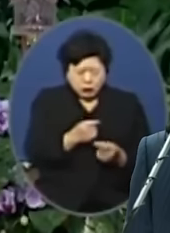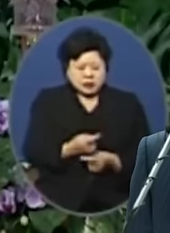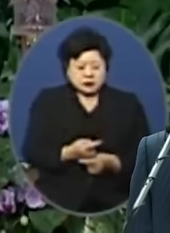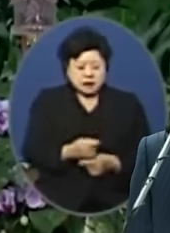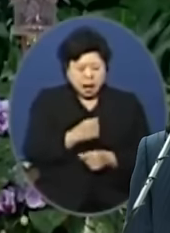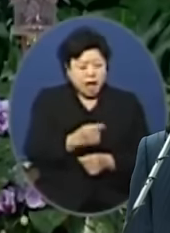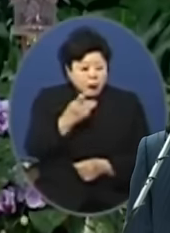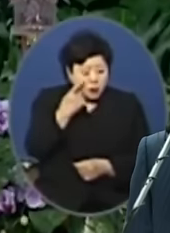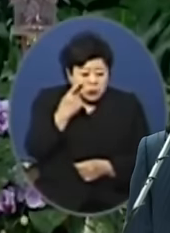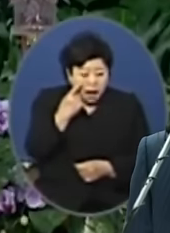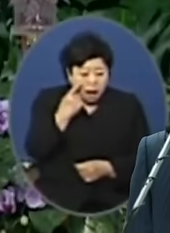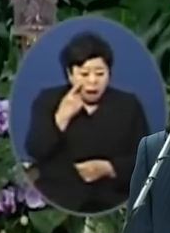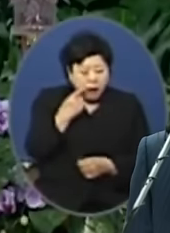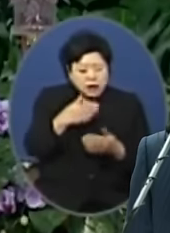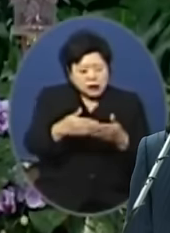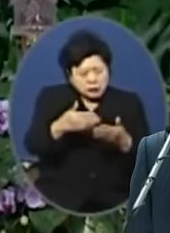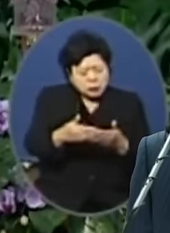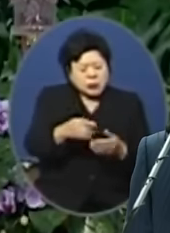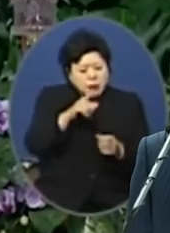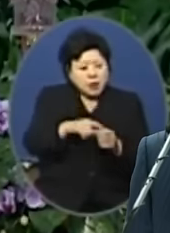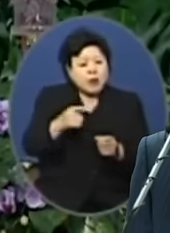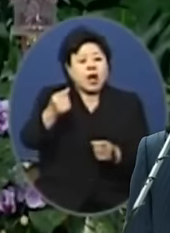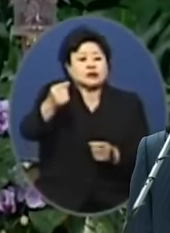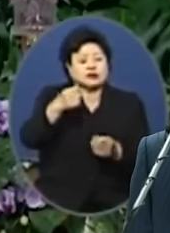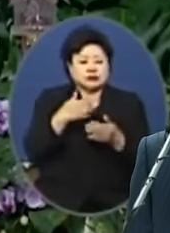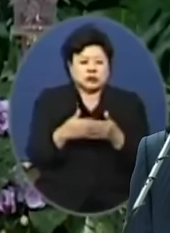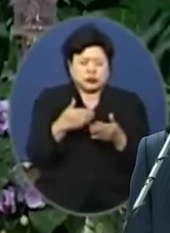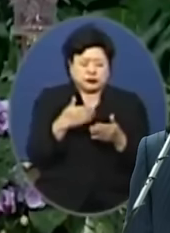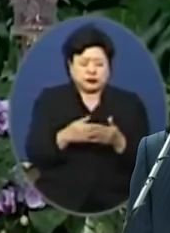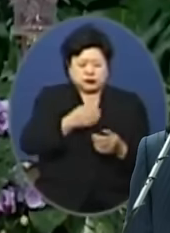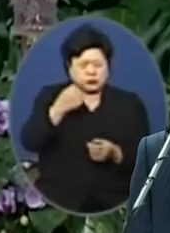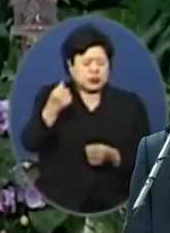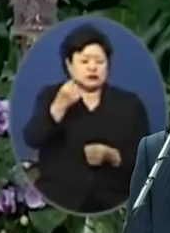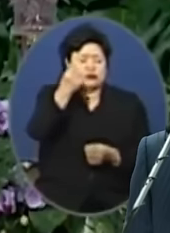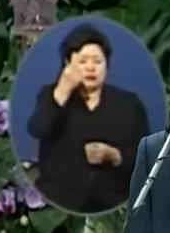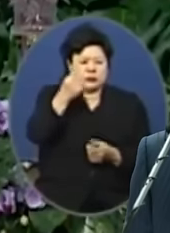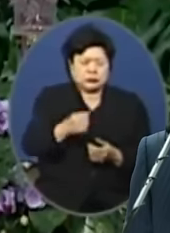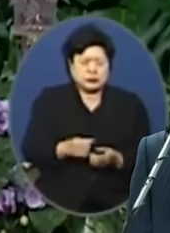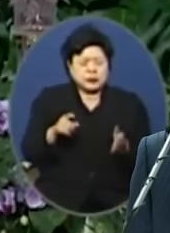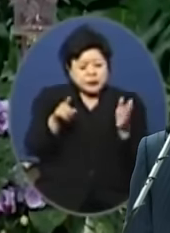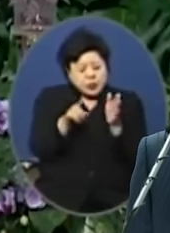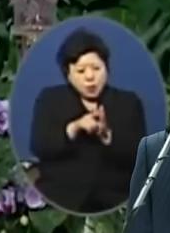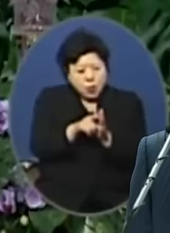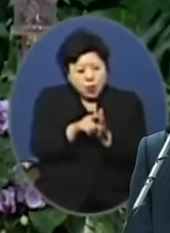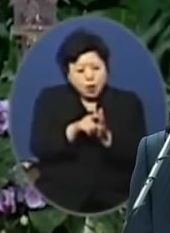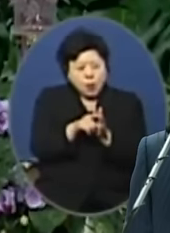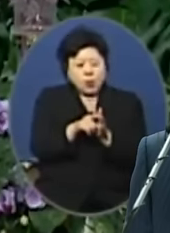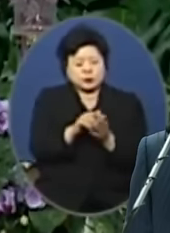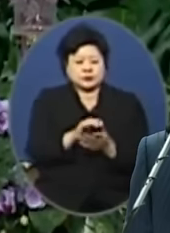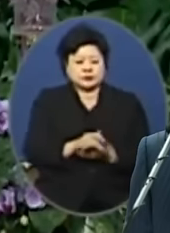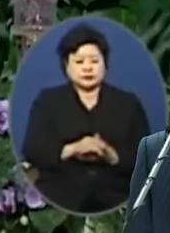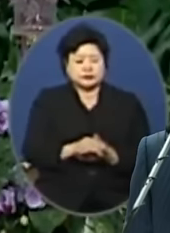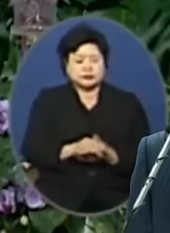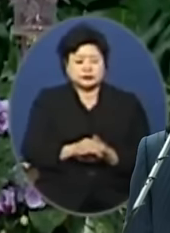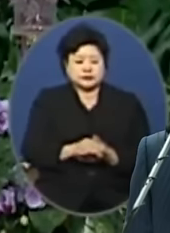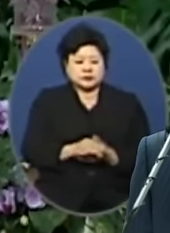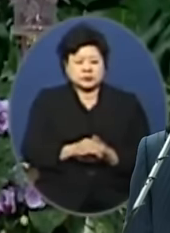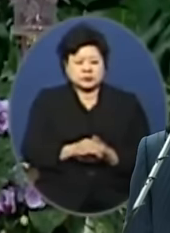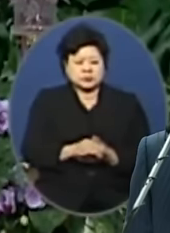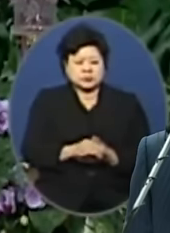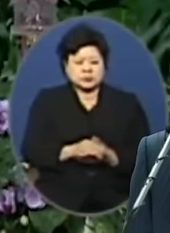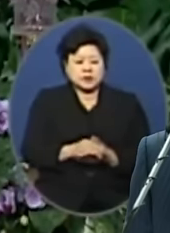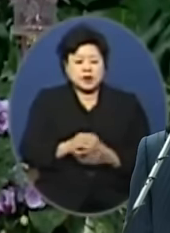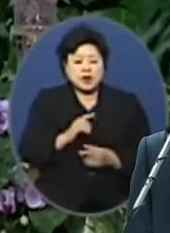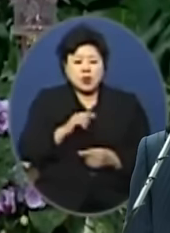하자, 그렇게 목표를 가지고서 꿈을 꾸고 믿고 자백하고